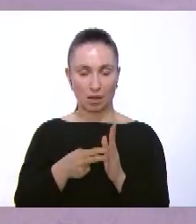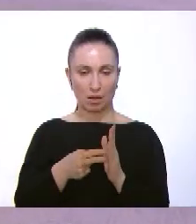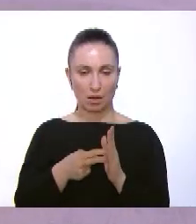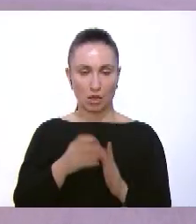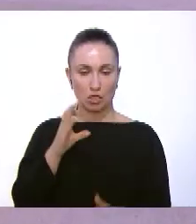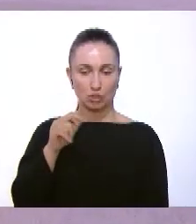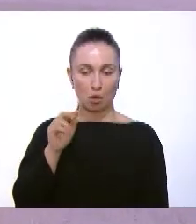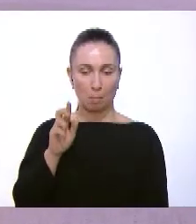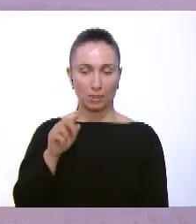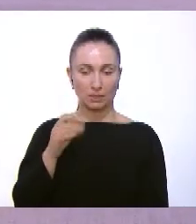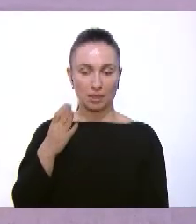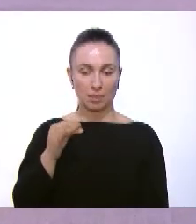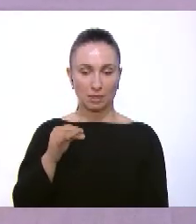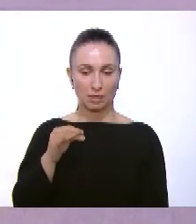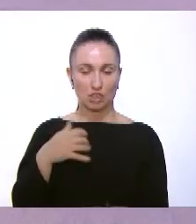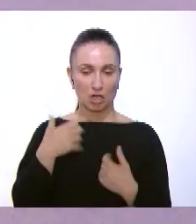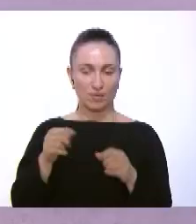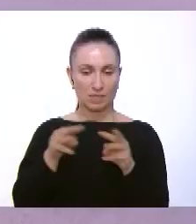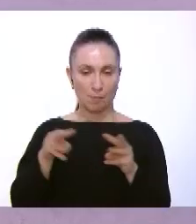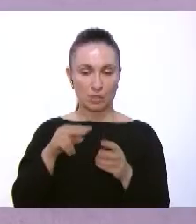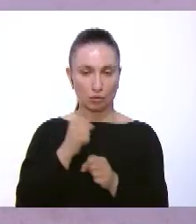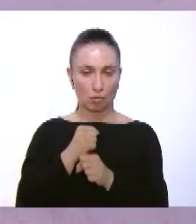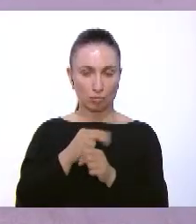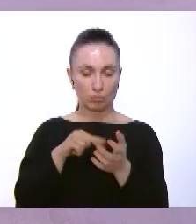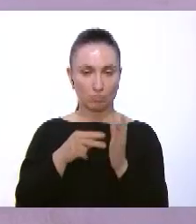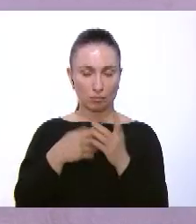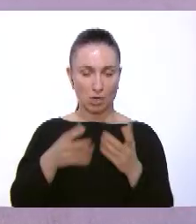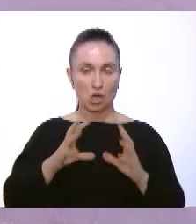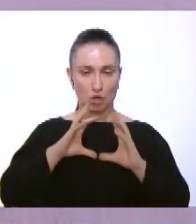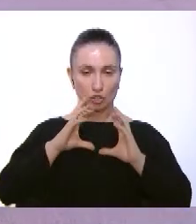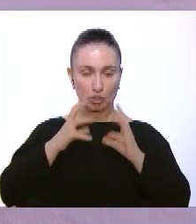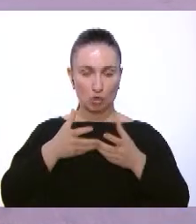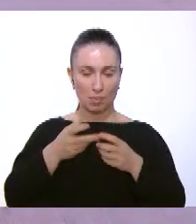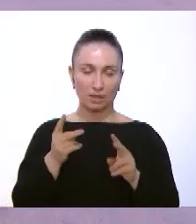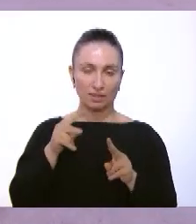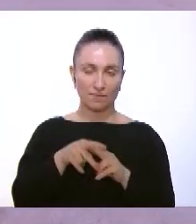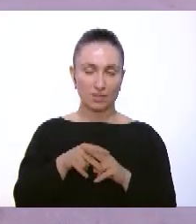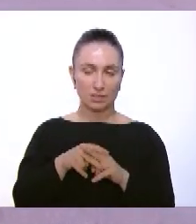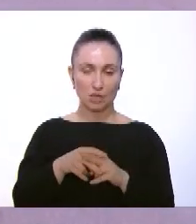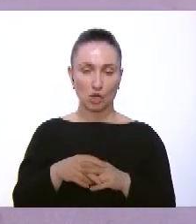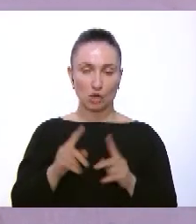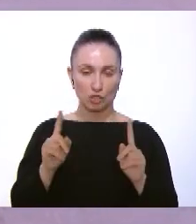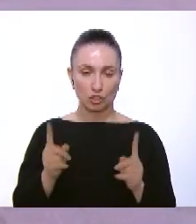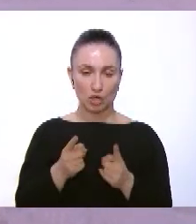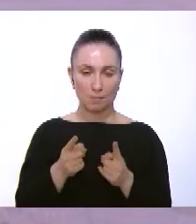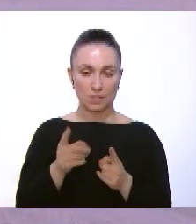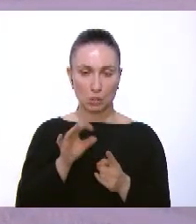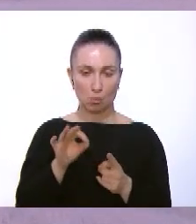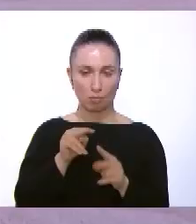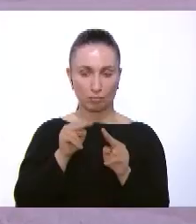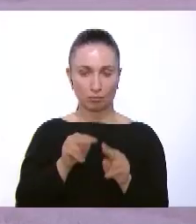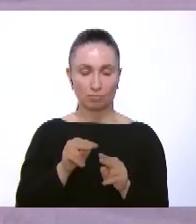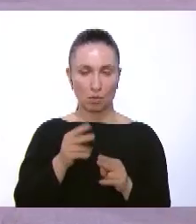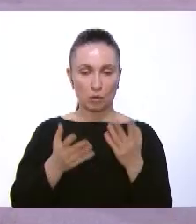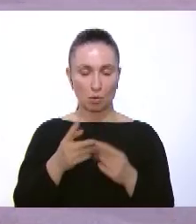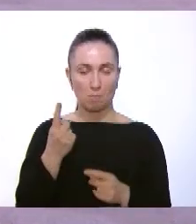Stop TB, რომელიც ჯანმომ შეიმუშავა, უკვე გლობალური ტვირთის შემცირებაზე იყო ორიენტირებული და